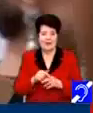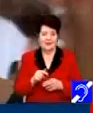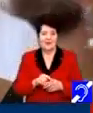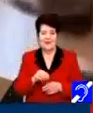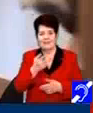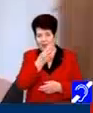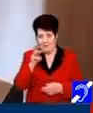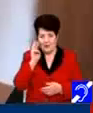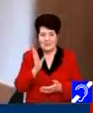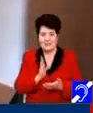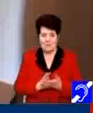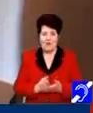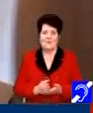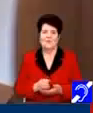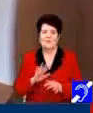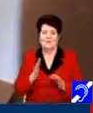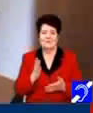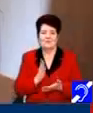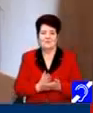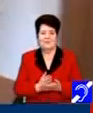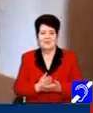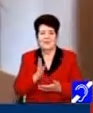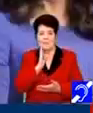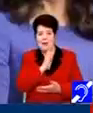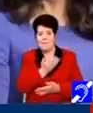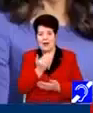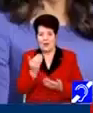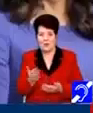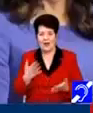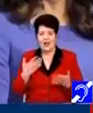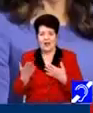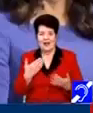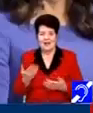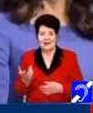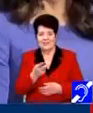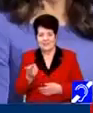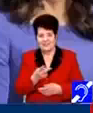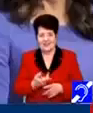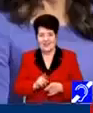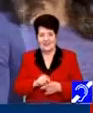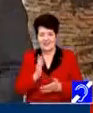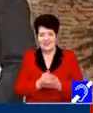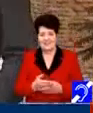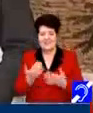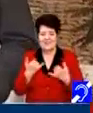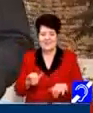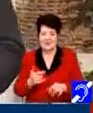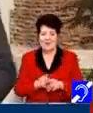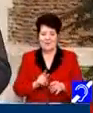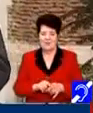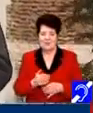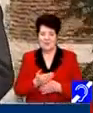de prinț au avut elemente ce i-au aparținut prințesei Diana, mama lor. Relația dintre Kate și Meghan este deja fascinantă pentru